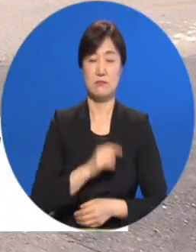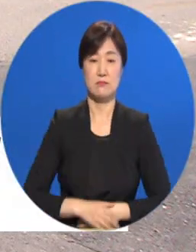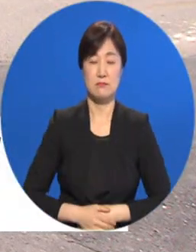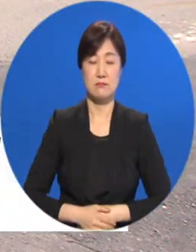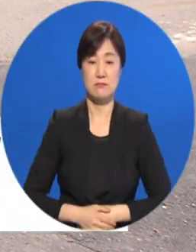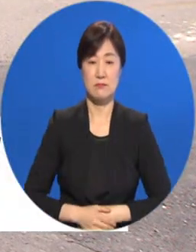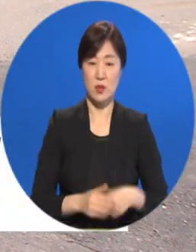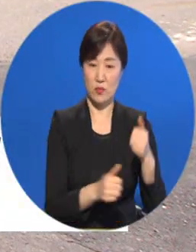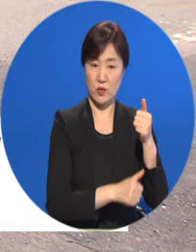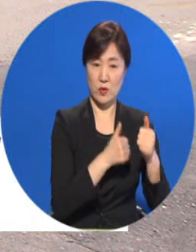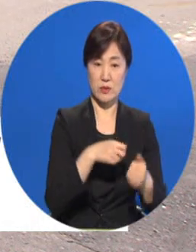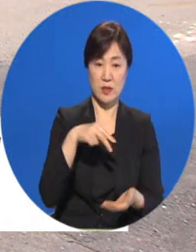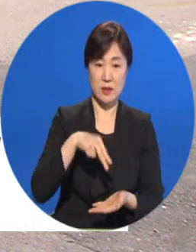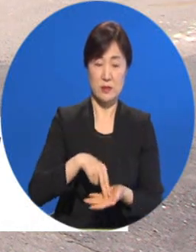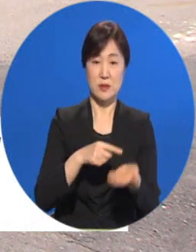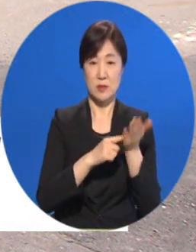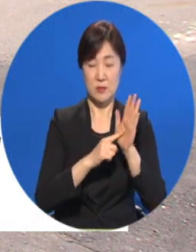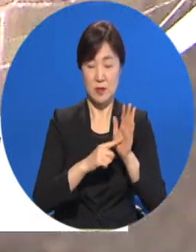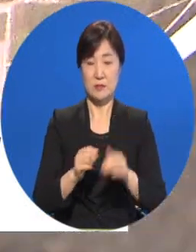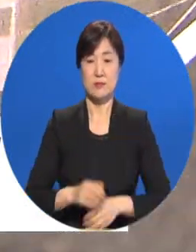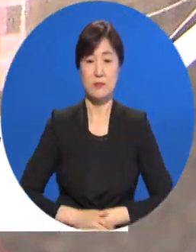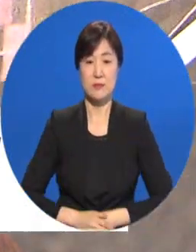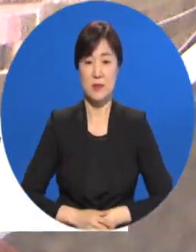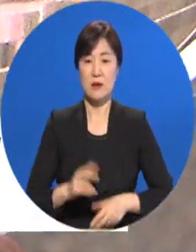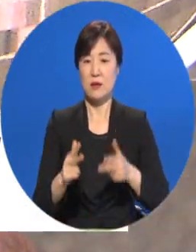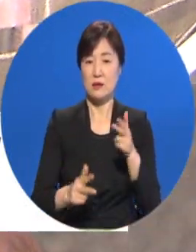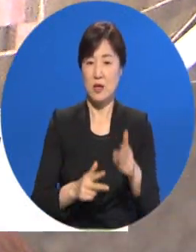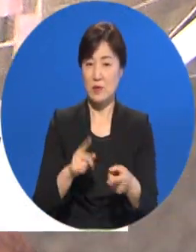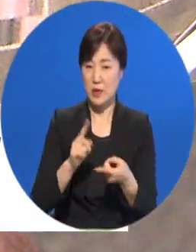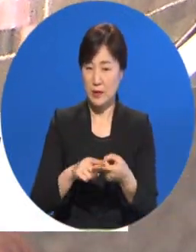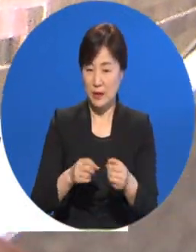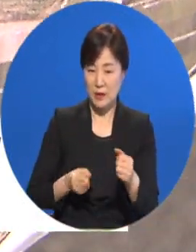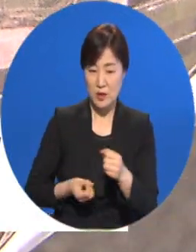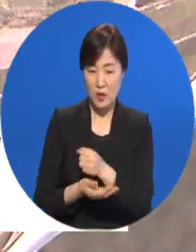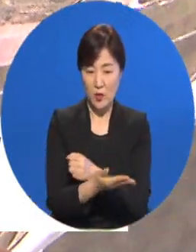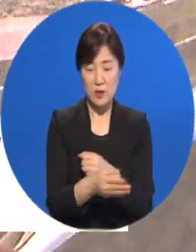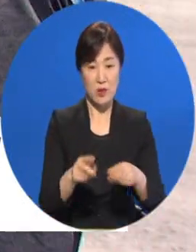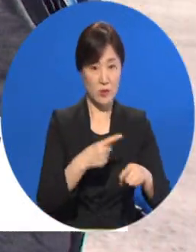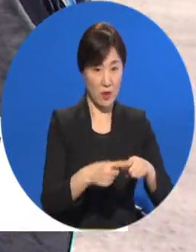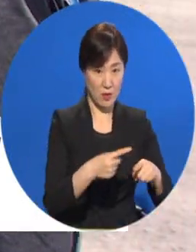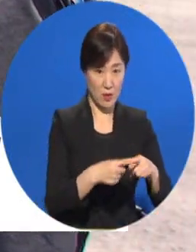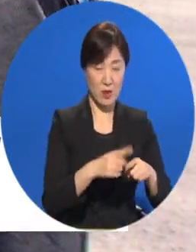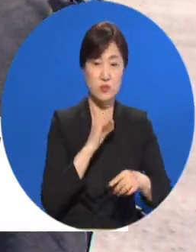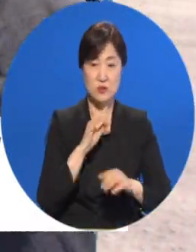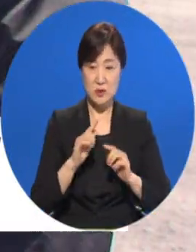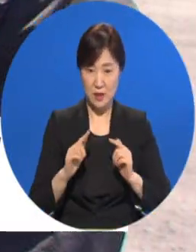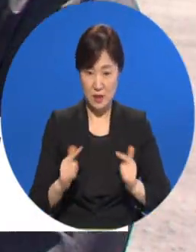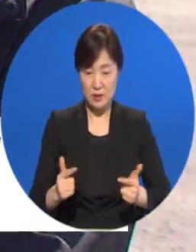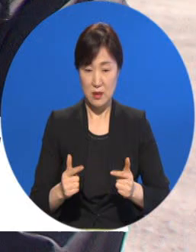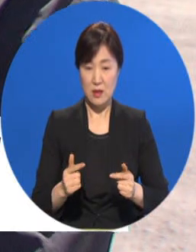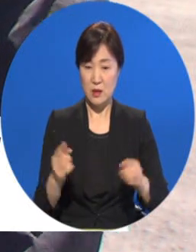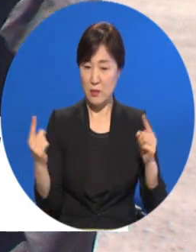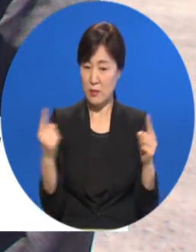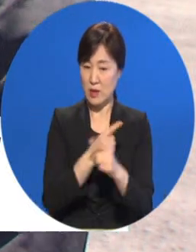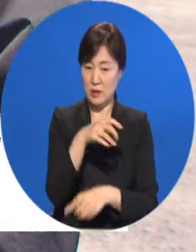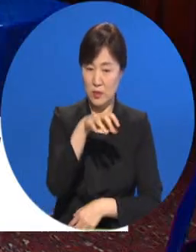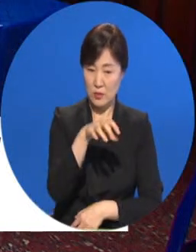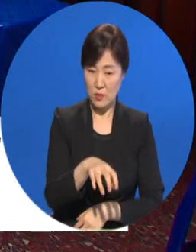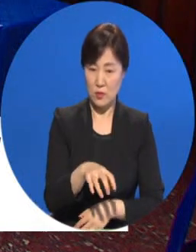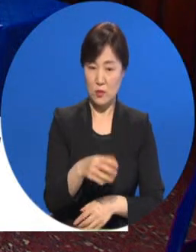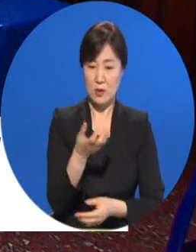대책위는 해창만 수상태양광 발전 사업에 대한 재영향평가 결과는 물론 변경된 위치도, 배치도